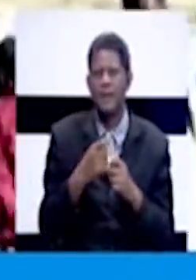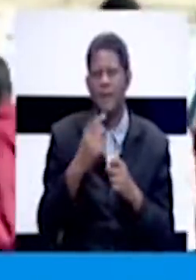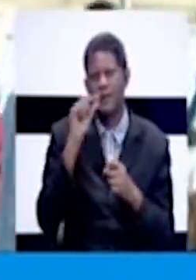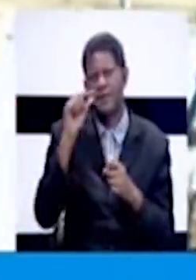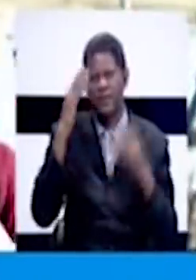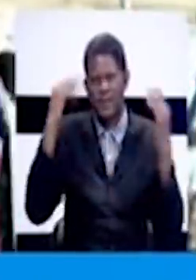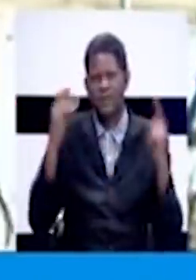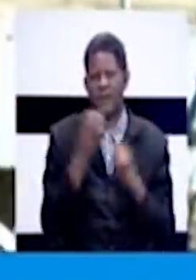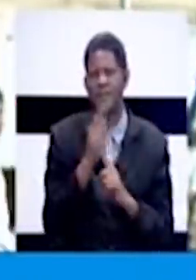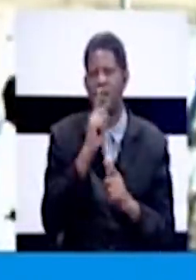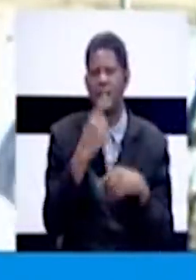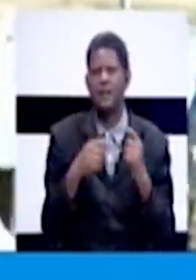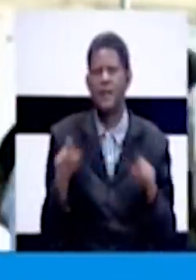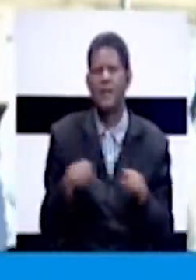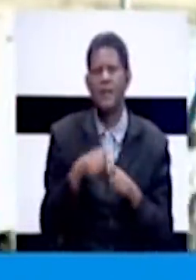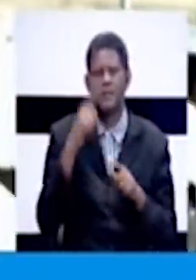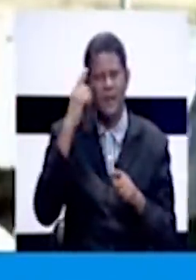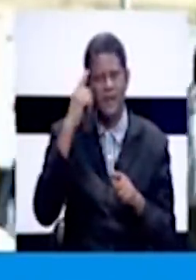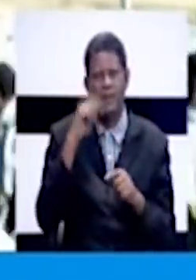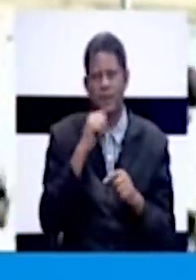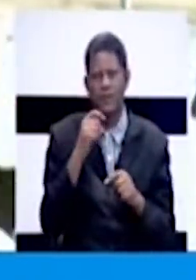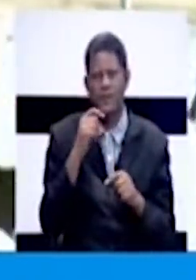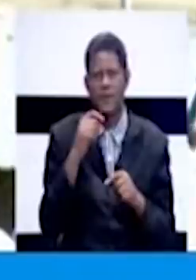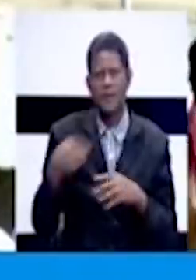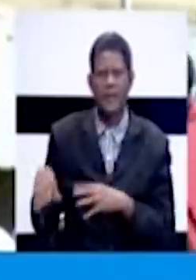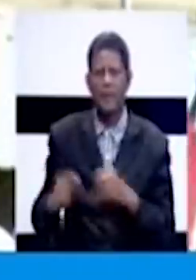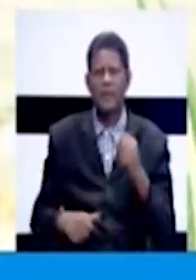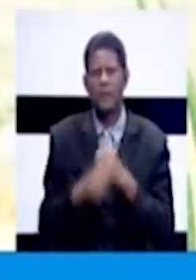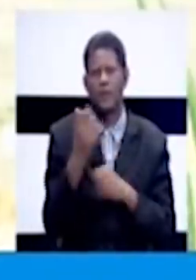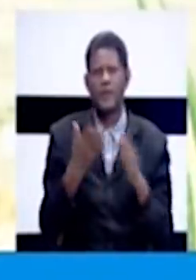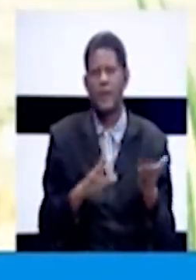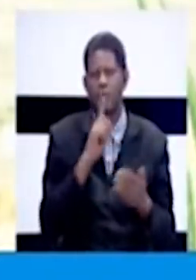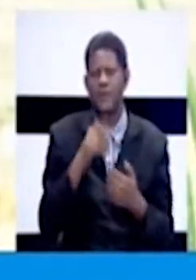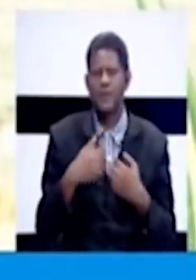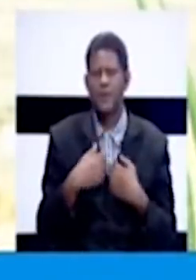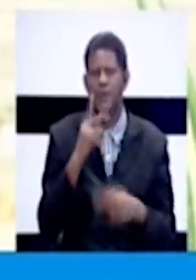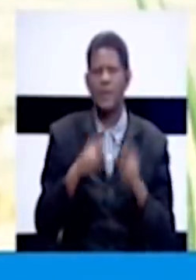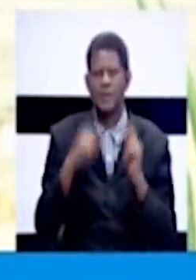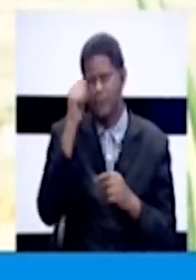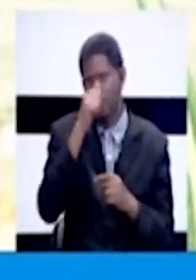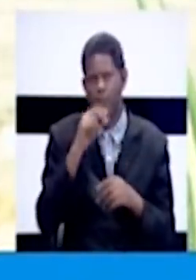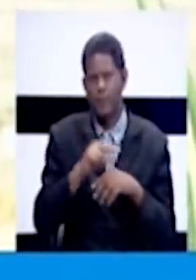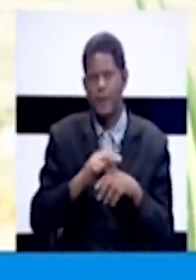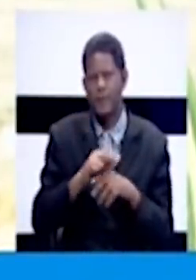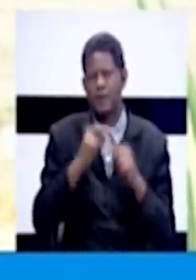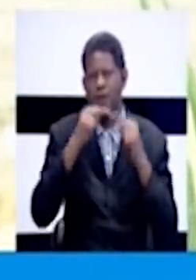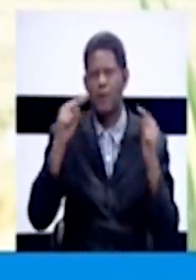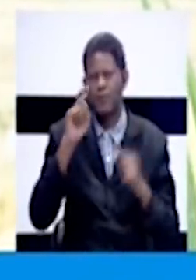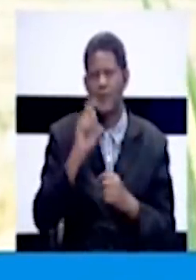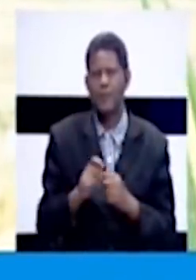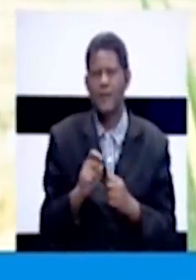نوي متانوغي انت أسبانو هنا تاقيد اللي منا تماري يتقودانو يموتينو على الله هزي إتيبيا بهير بهير سوات كخننو يقبع